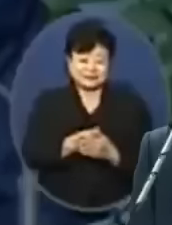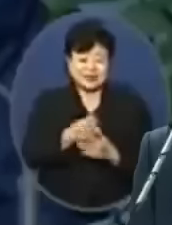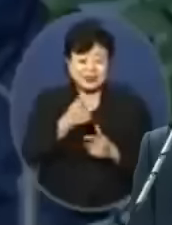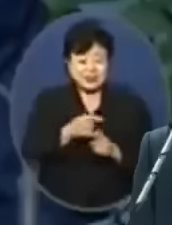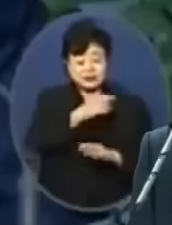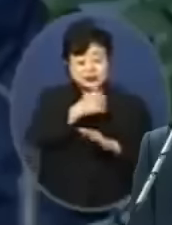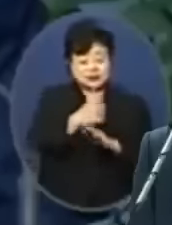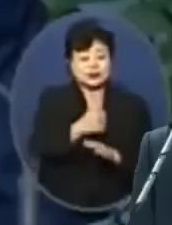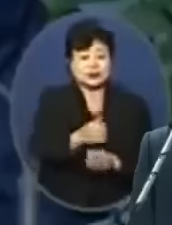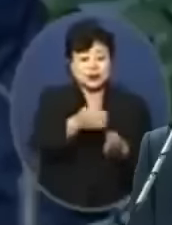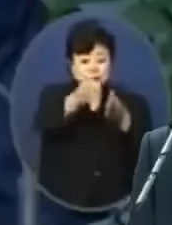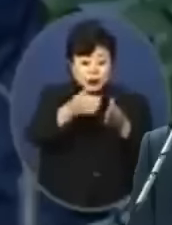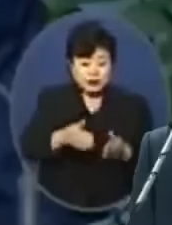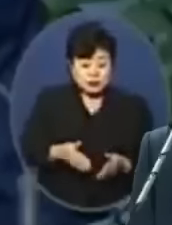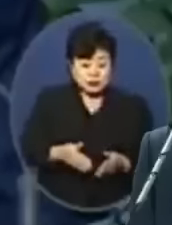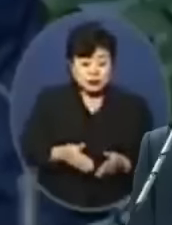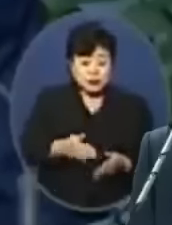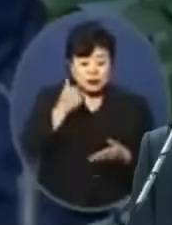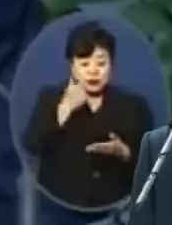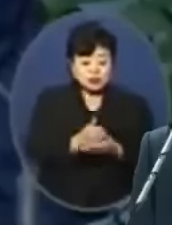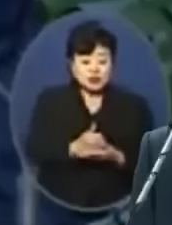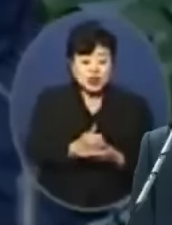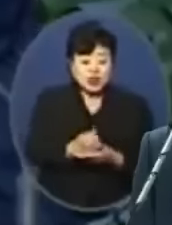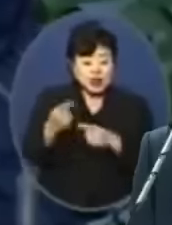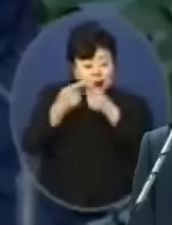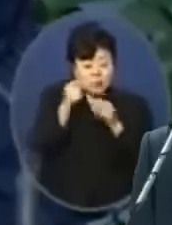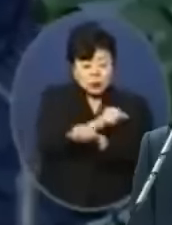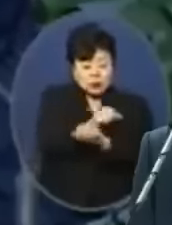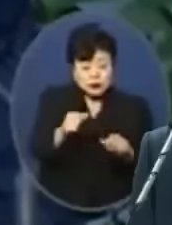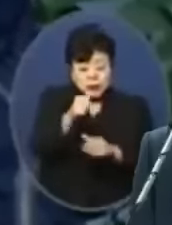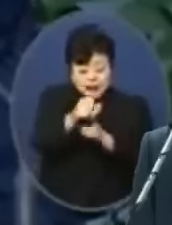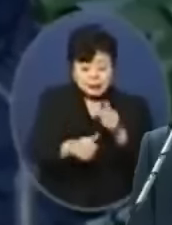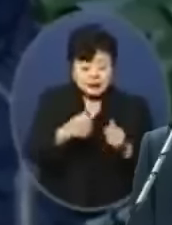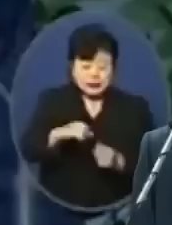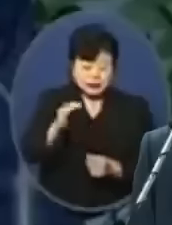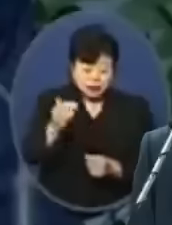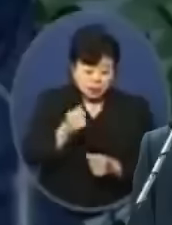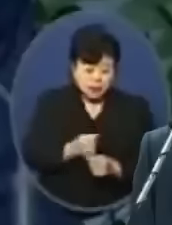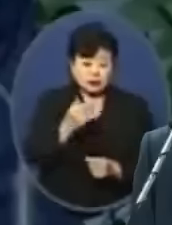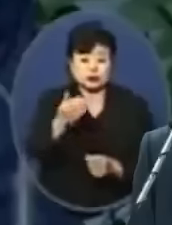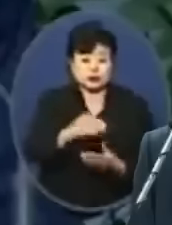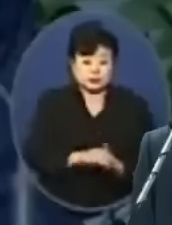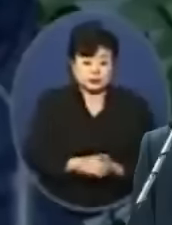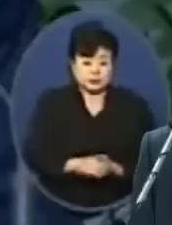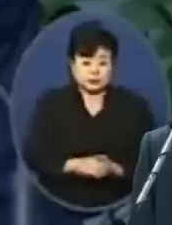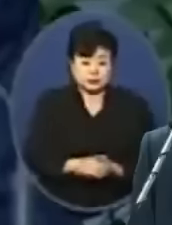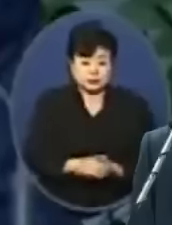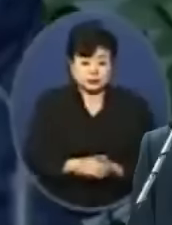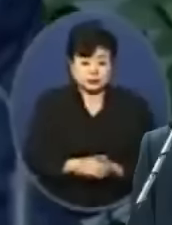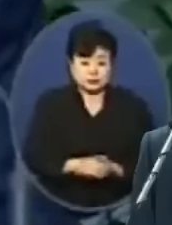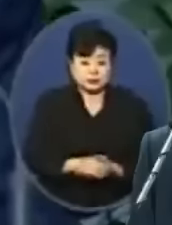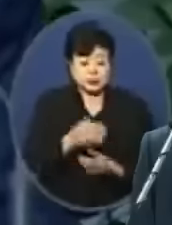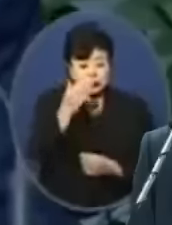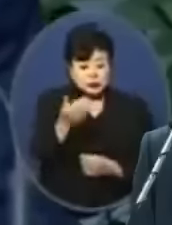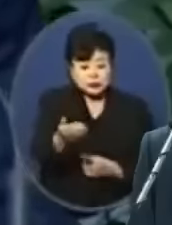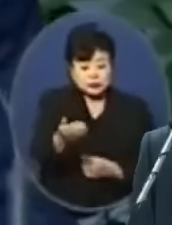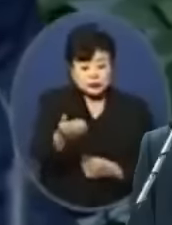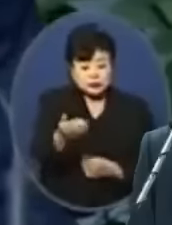예수 그리스도를 통해서 죄와 허물을 사하시고 하나님의 자녀로 만들어 주신 것입니다.